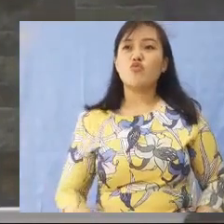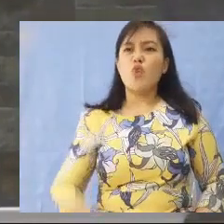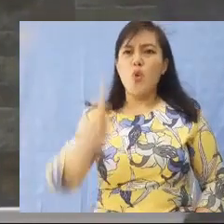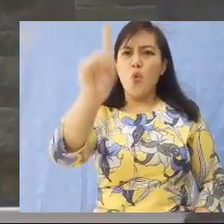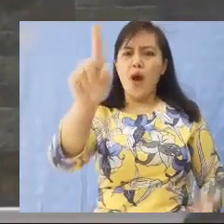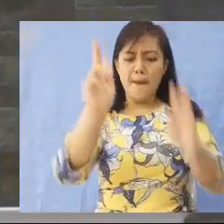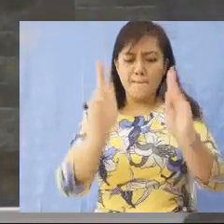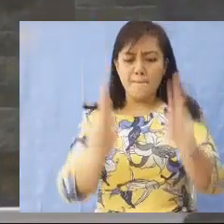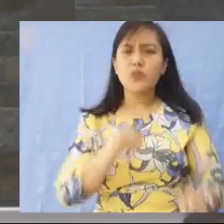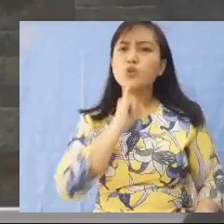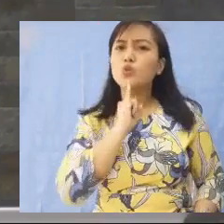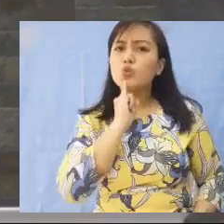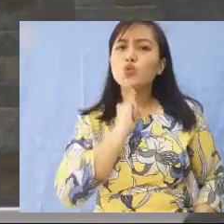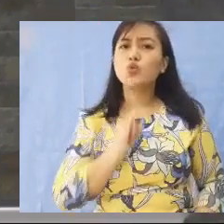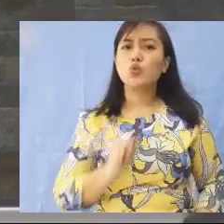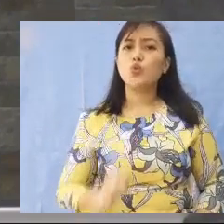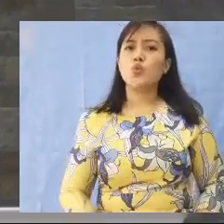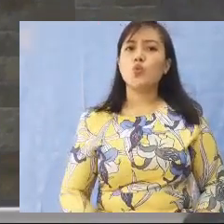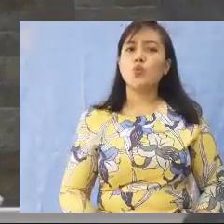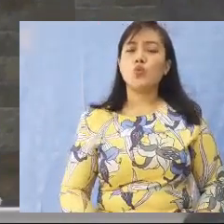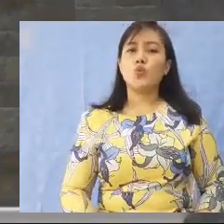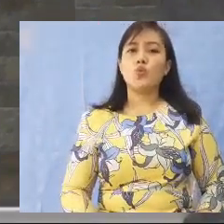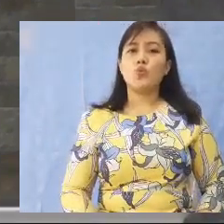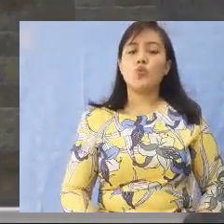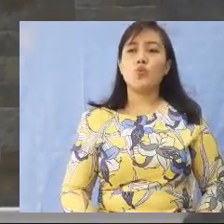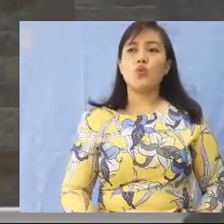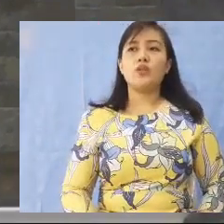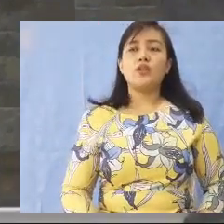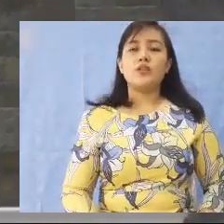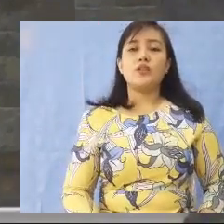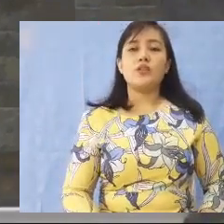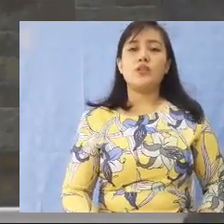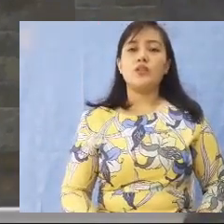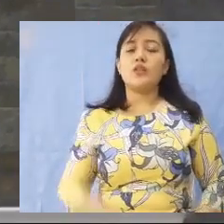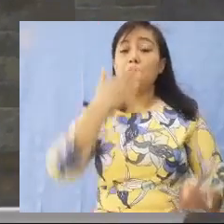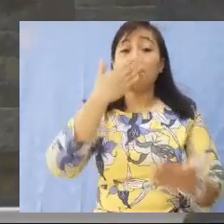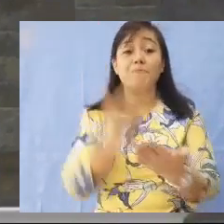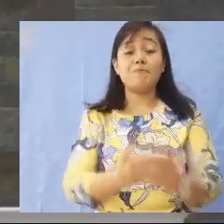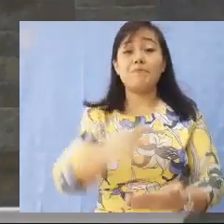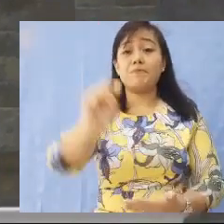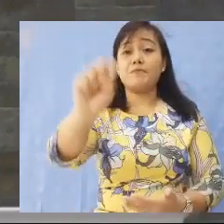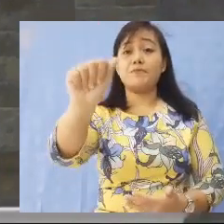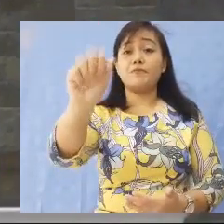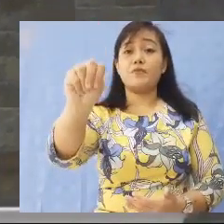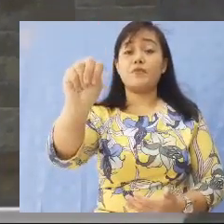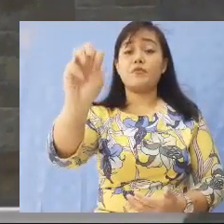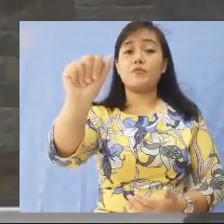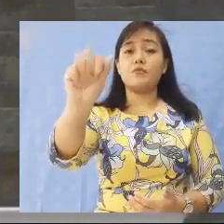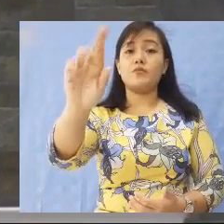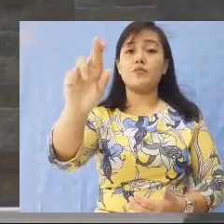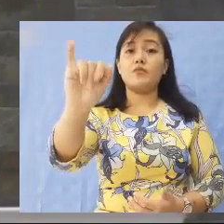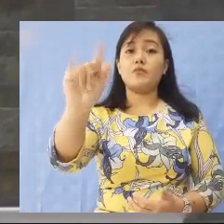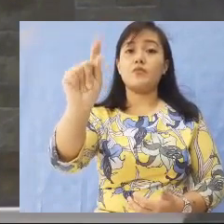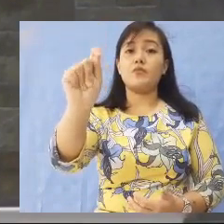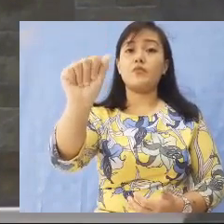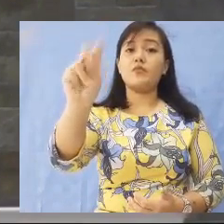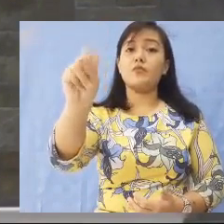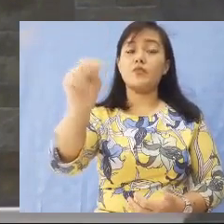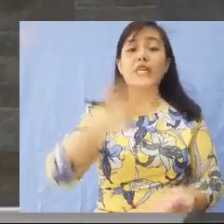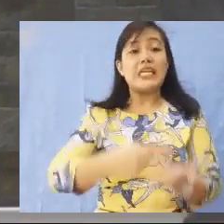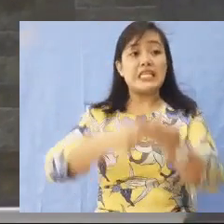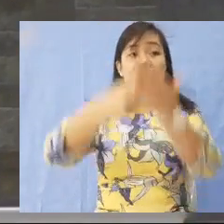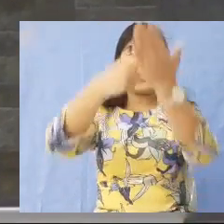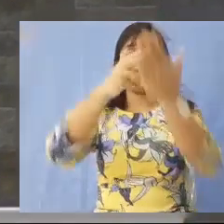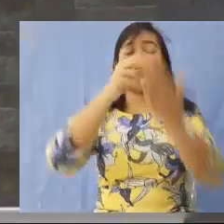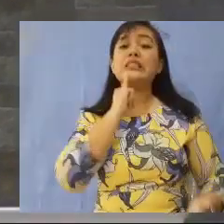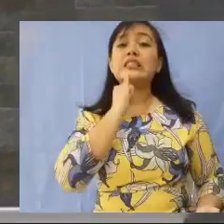siya ay nangangailangan. Which is very familiar sa atin hanggang sa ngayon. Na kung